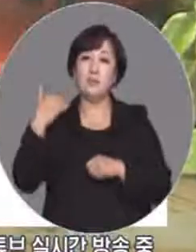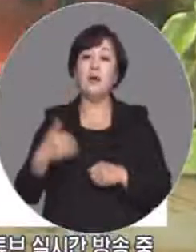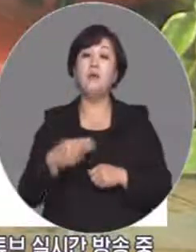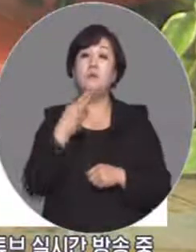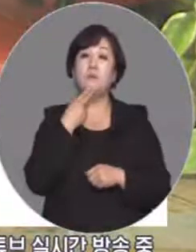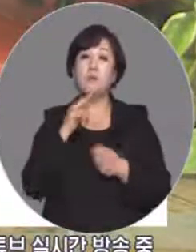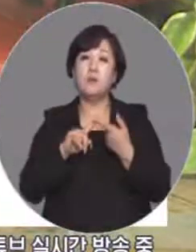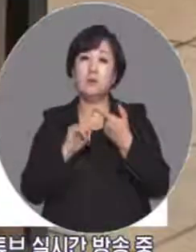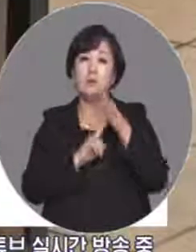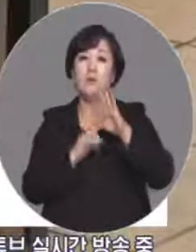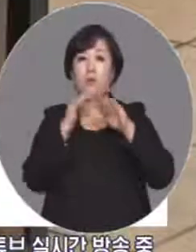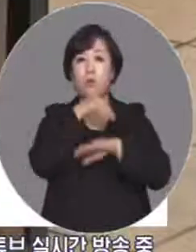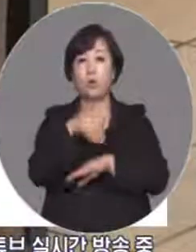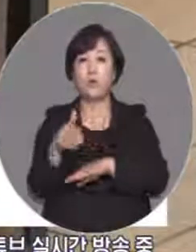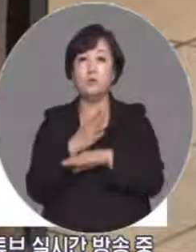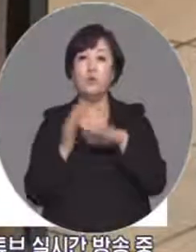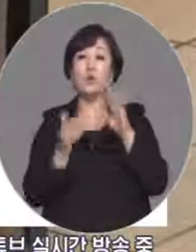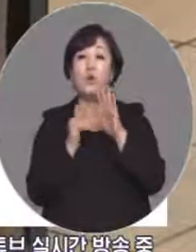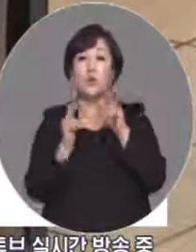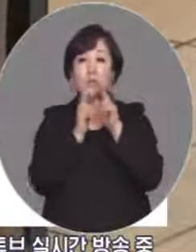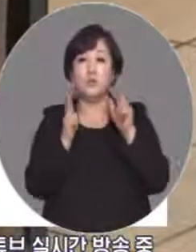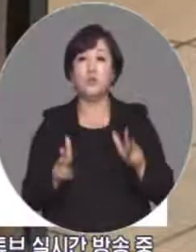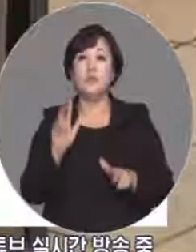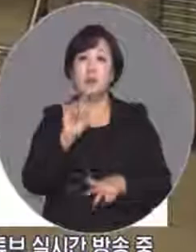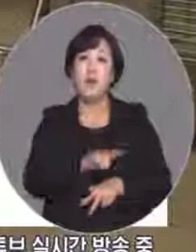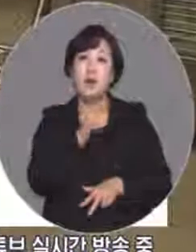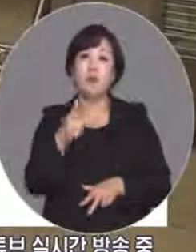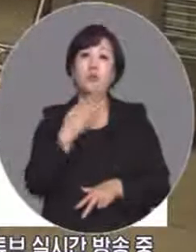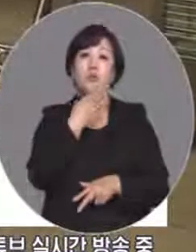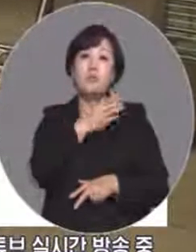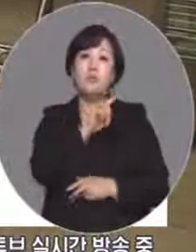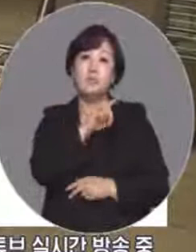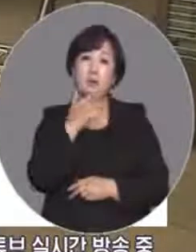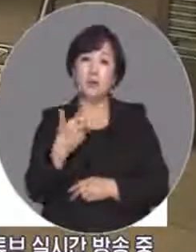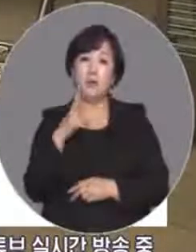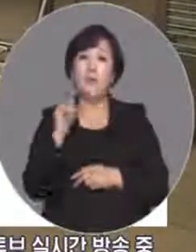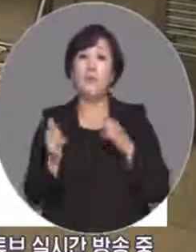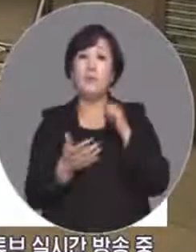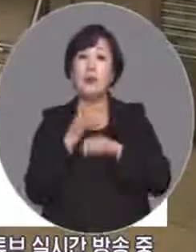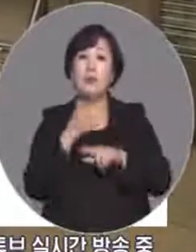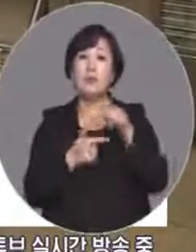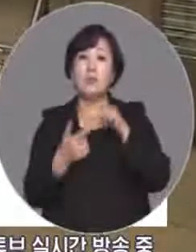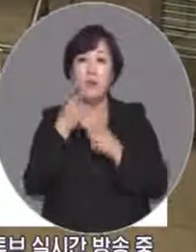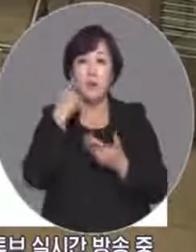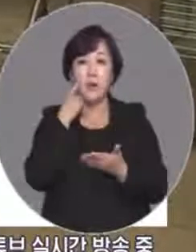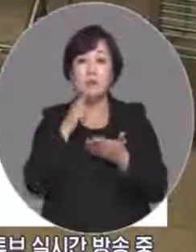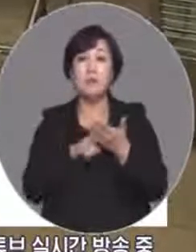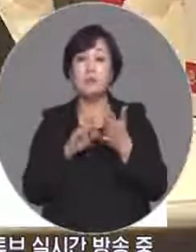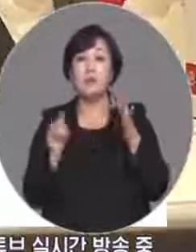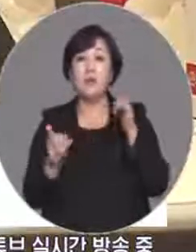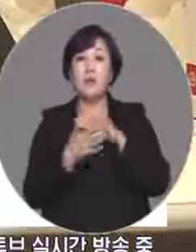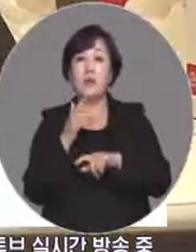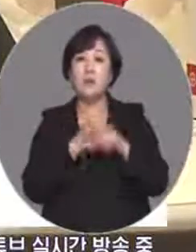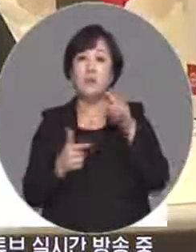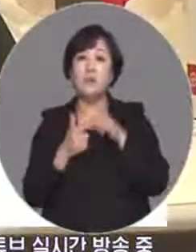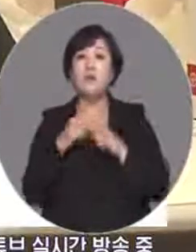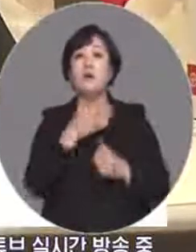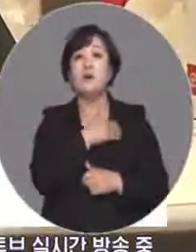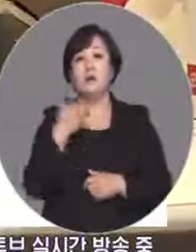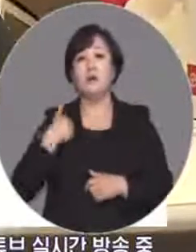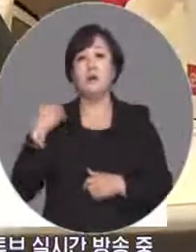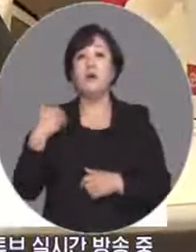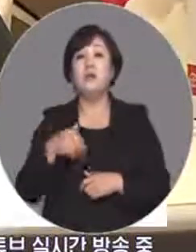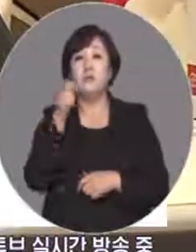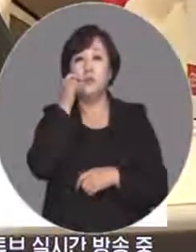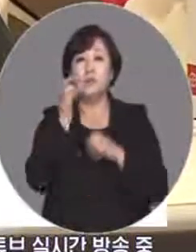않기로 했습니다. 일주일간 하루 평균 4.7명의 확진자 발생이란 1.5단계 상향 요건을 충족하지